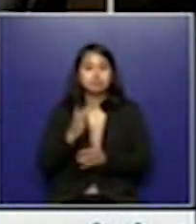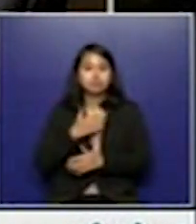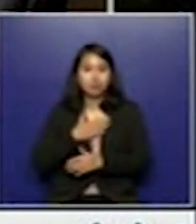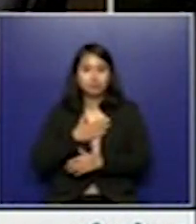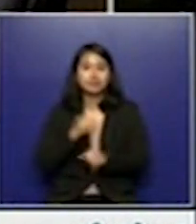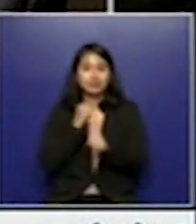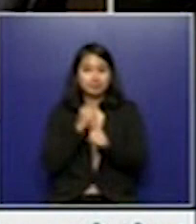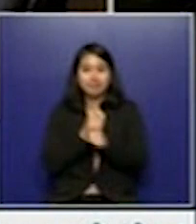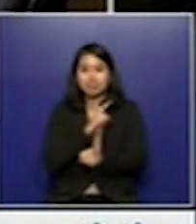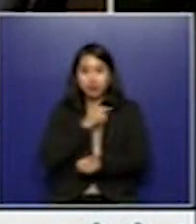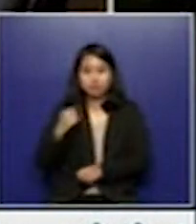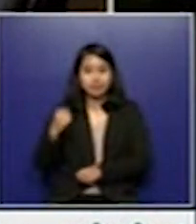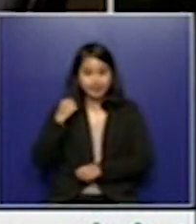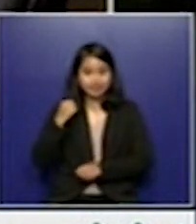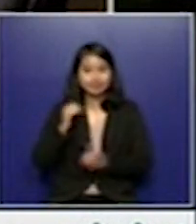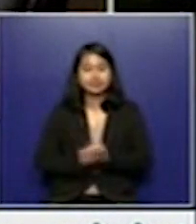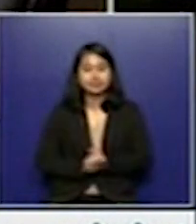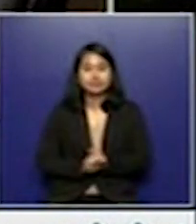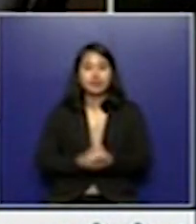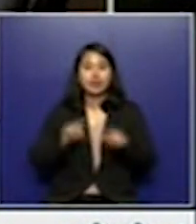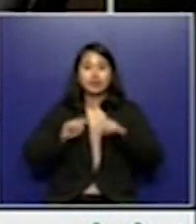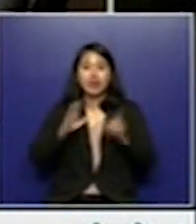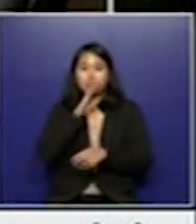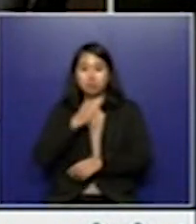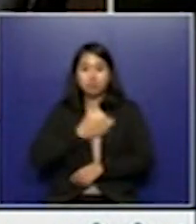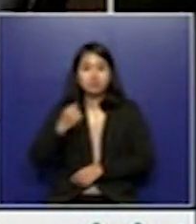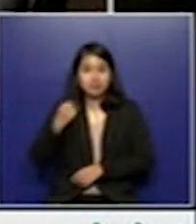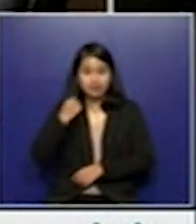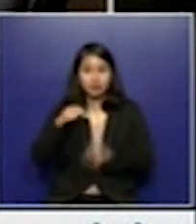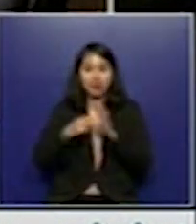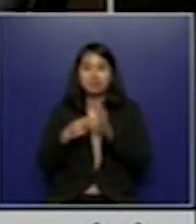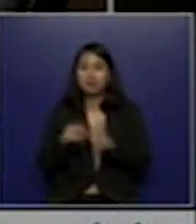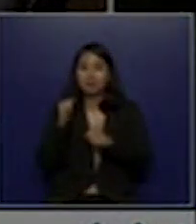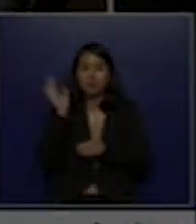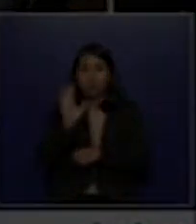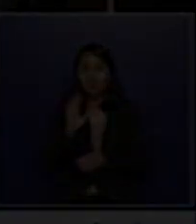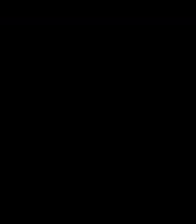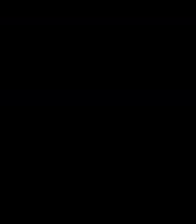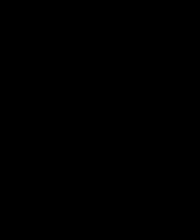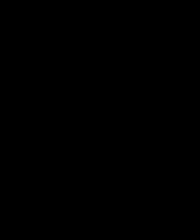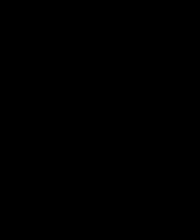หน้าที่ให้เข้มแข็งมากกว่านี้แต่ว่าถ้าผมเข้มแข็งก็อย่าโวยวายก็แล้วกันนะครับ